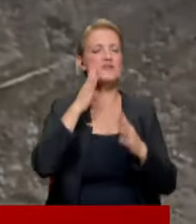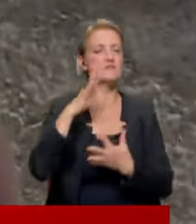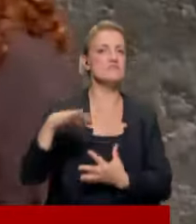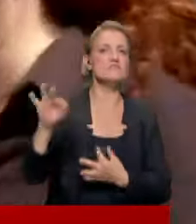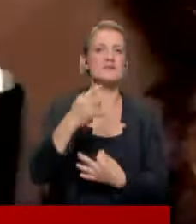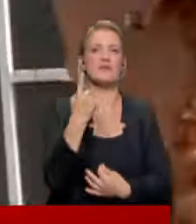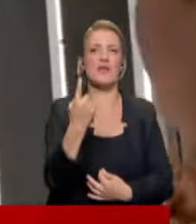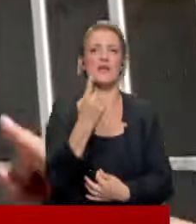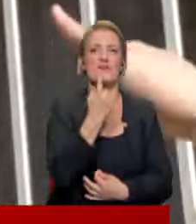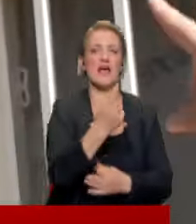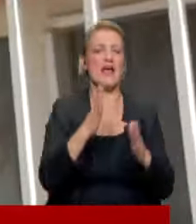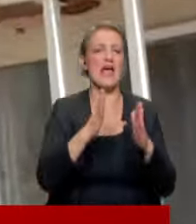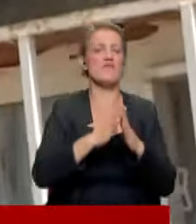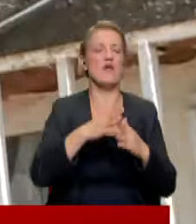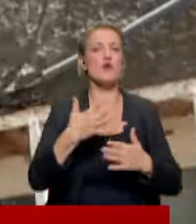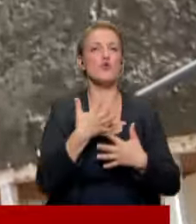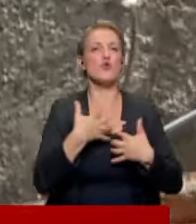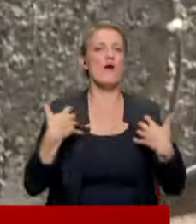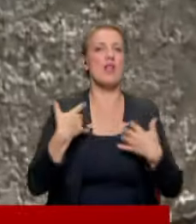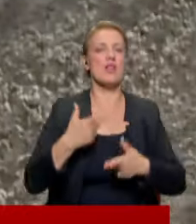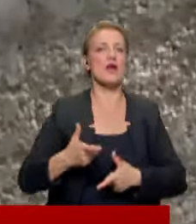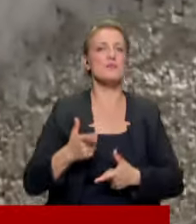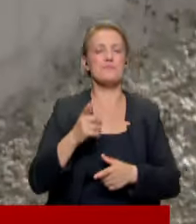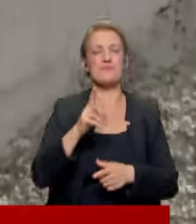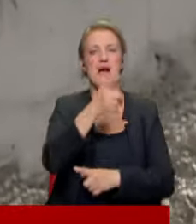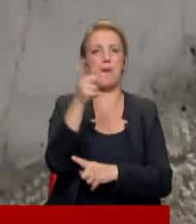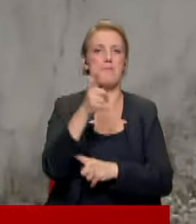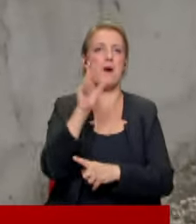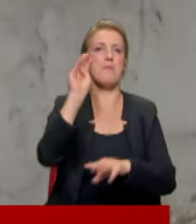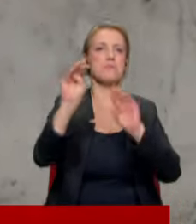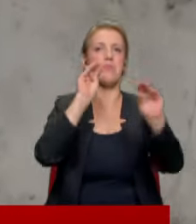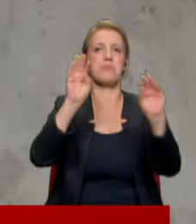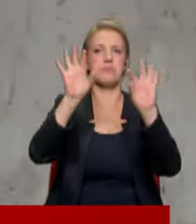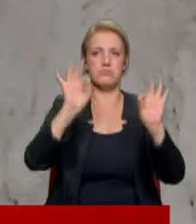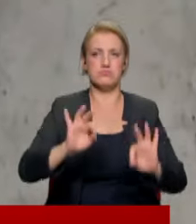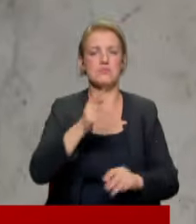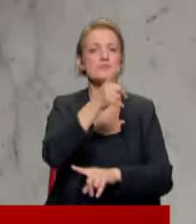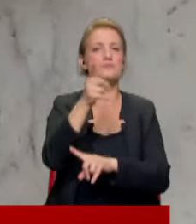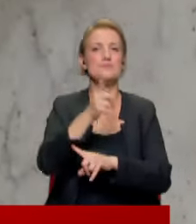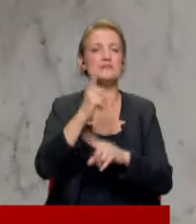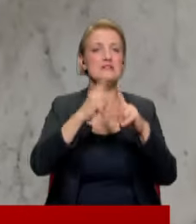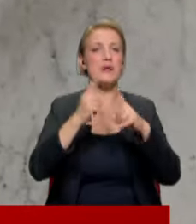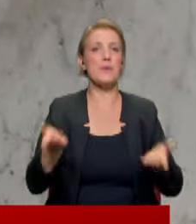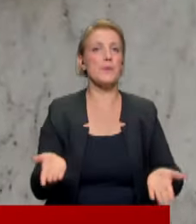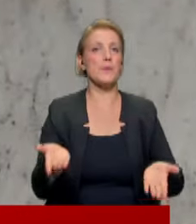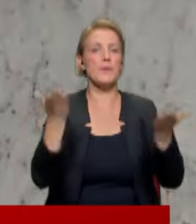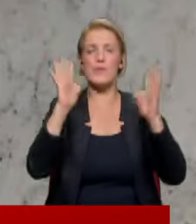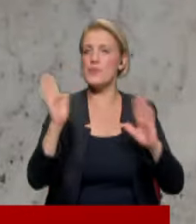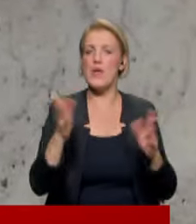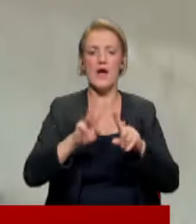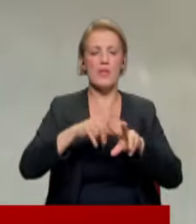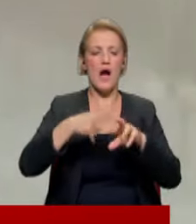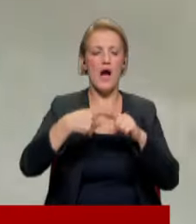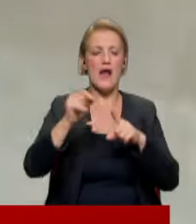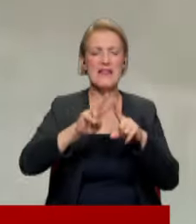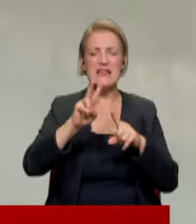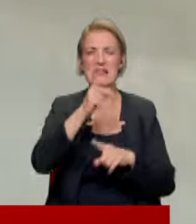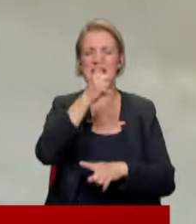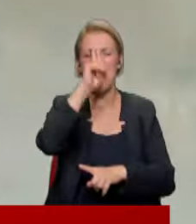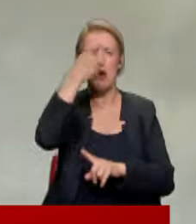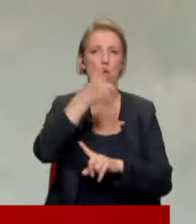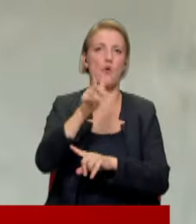birer birer evlerine güvenlik kamerası taktırıyor köydeki Güvenlik kameralarının sayısı artıyor ancak hala Narine dair tek